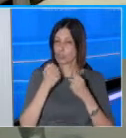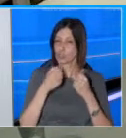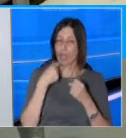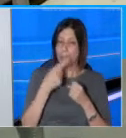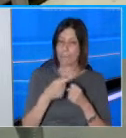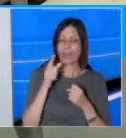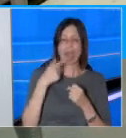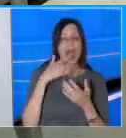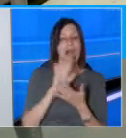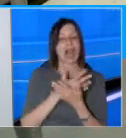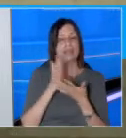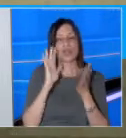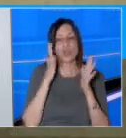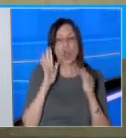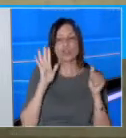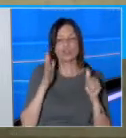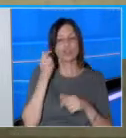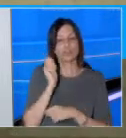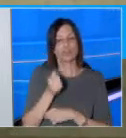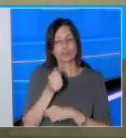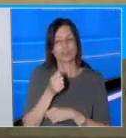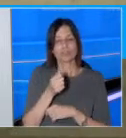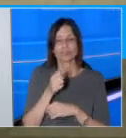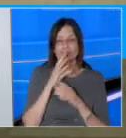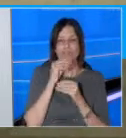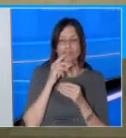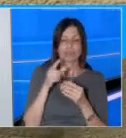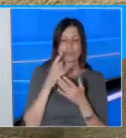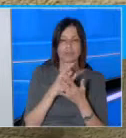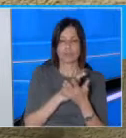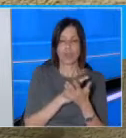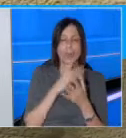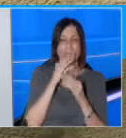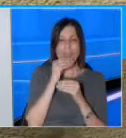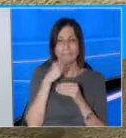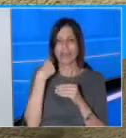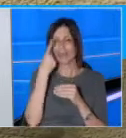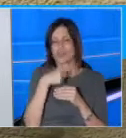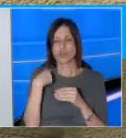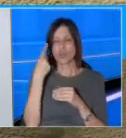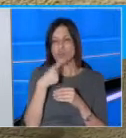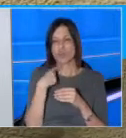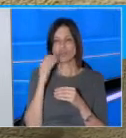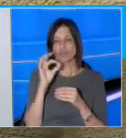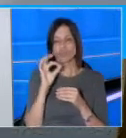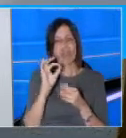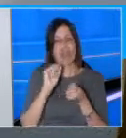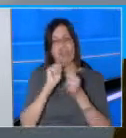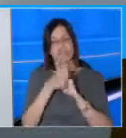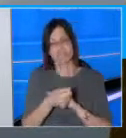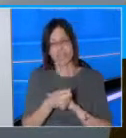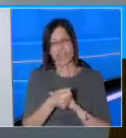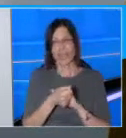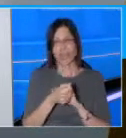החלטה מזעזעת, 6 אנשים מתכסים בגלימות החוק, זאת אומרת, מתאר שם איזושהי דמות כזאת דמונית של שופטי בית המשפט